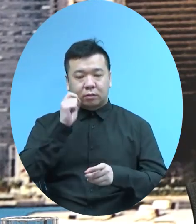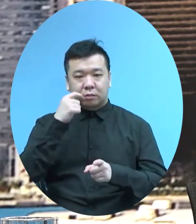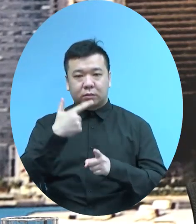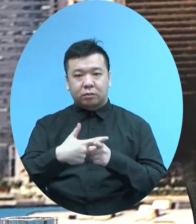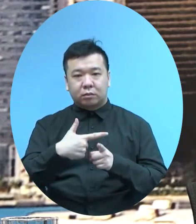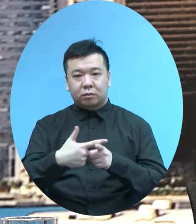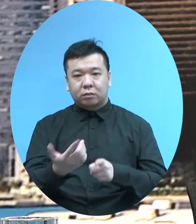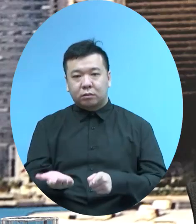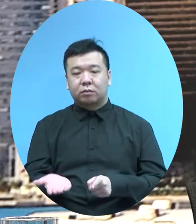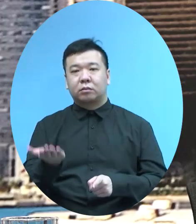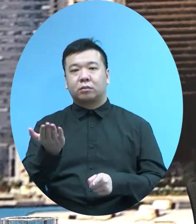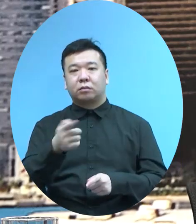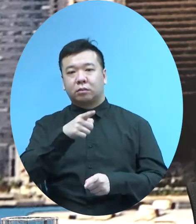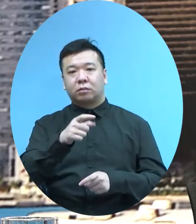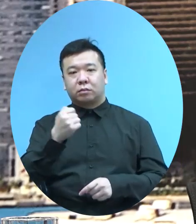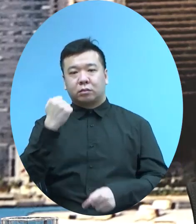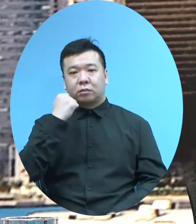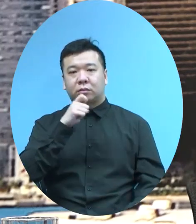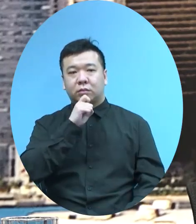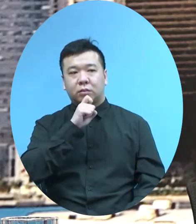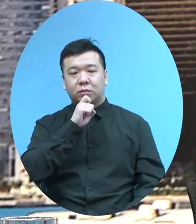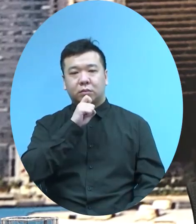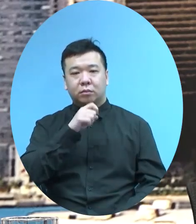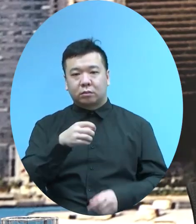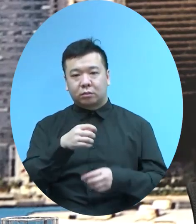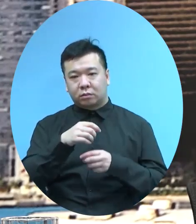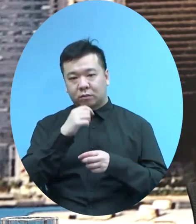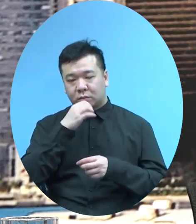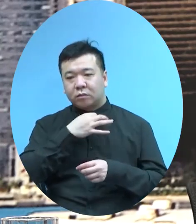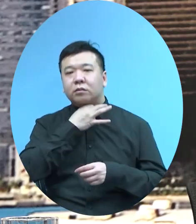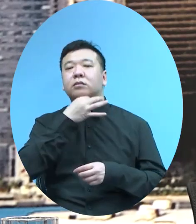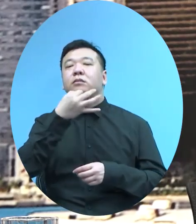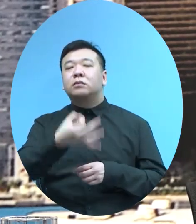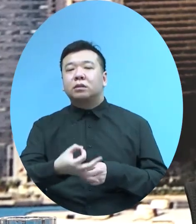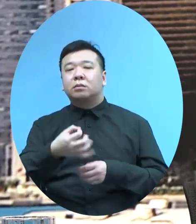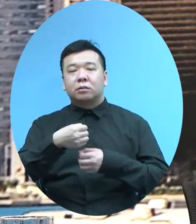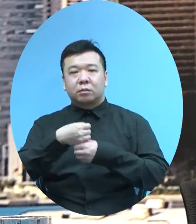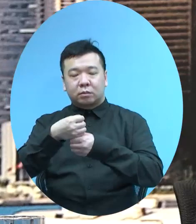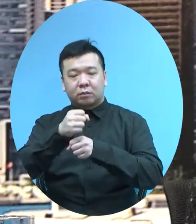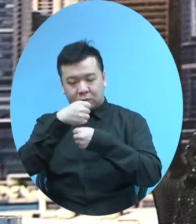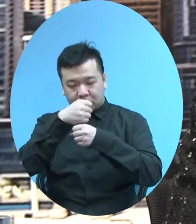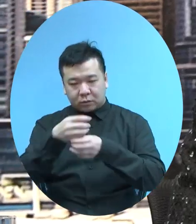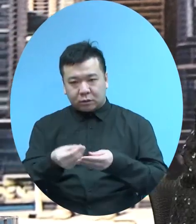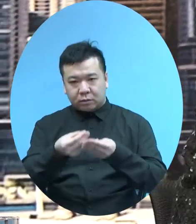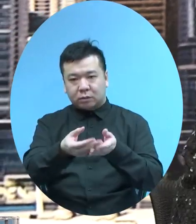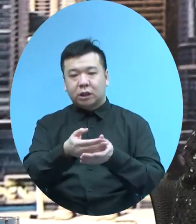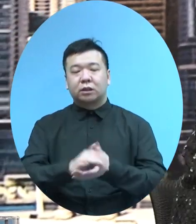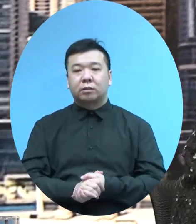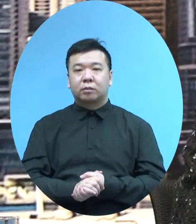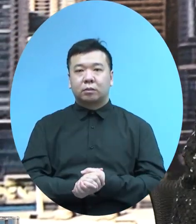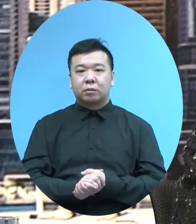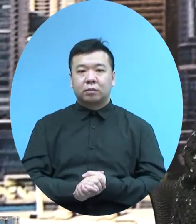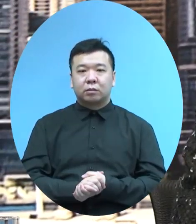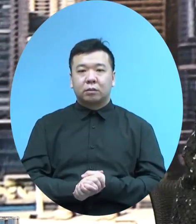下，而佢又有能力即係可以交到即係深喉即係退液嗰個樣本俾我哋啦。咁另外咧